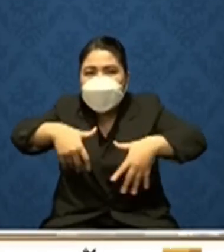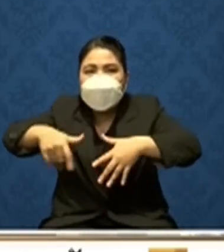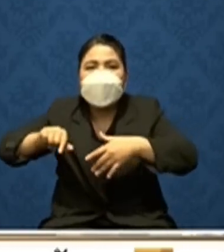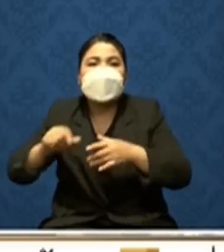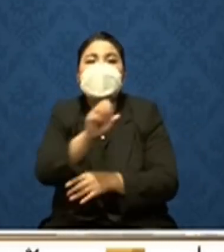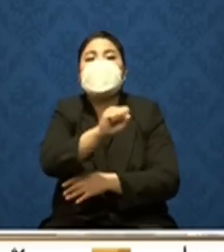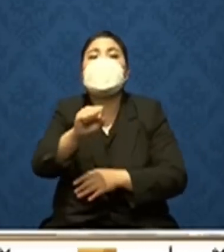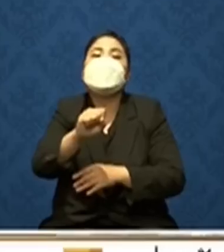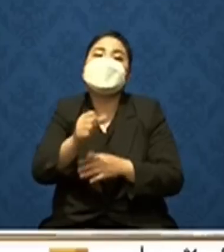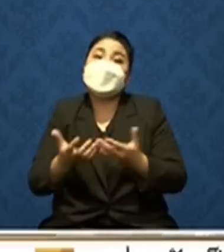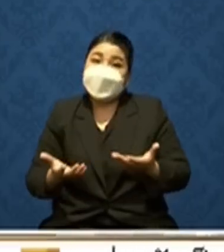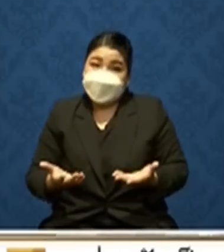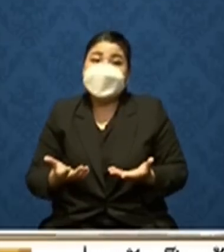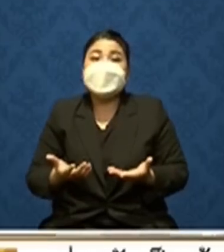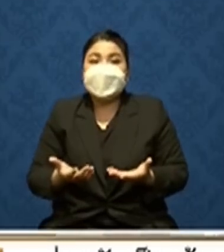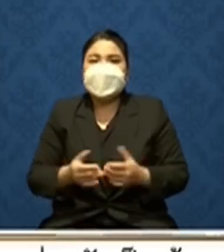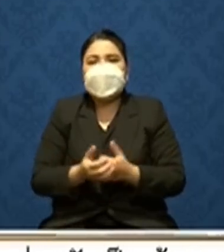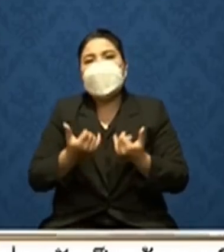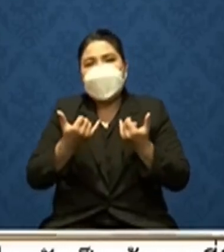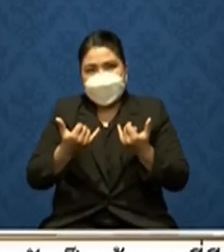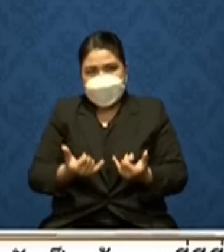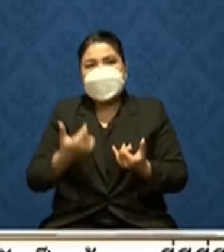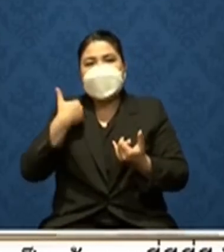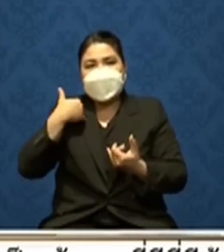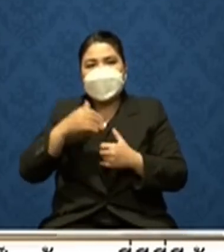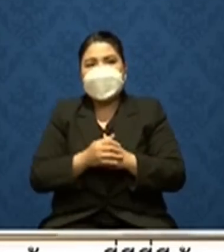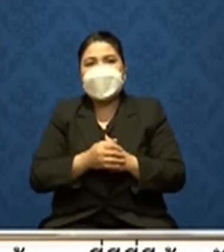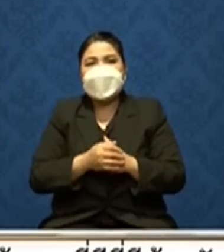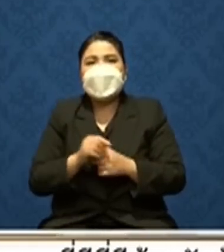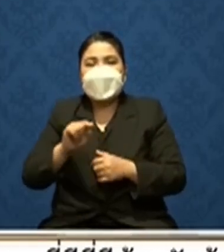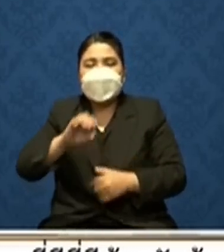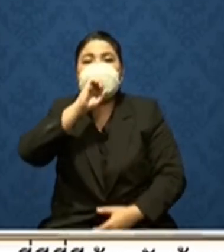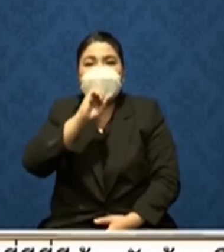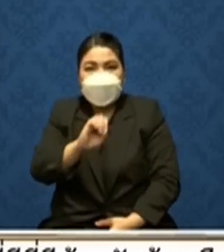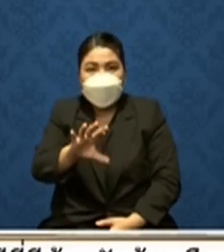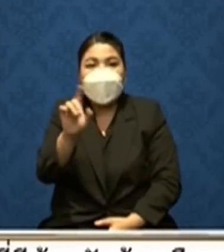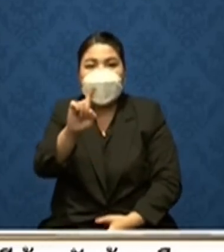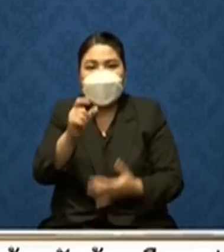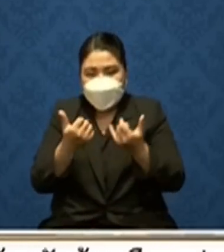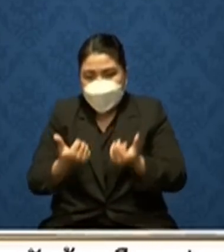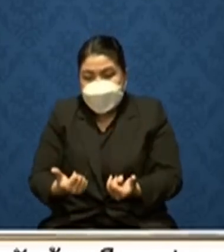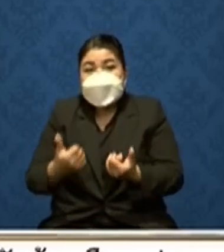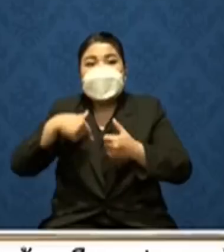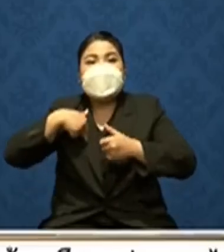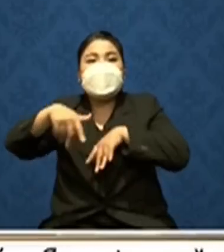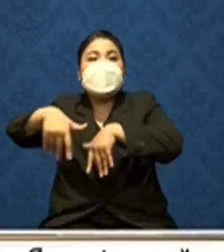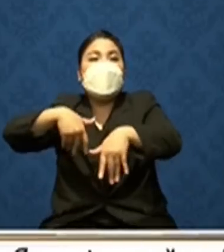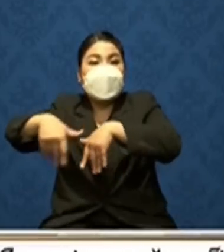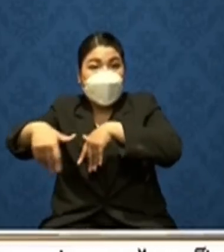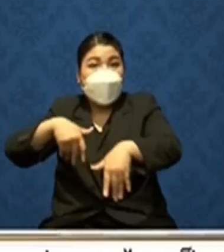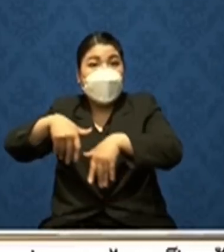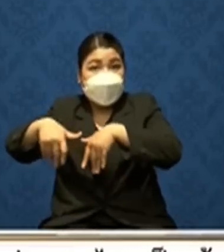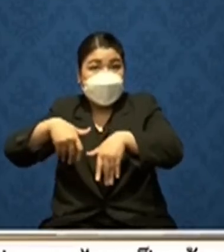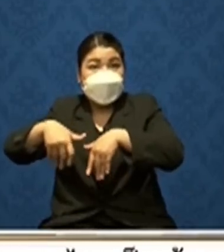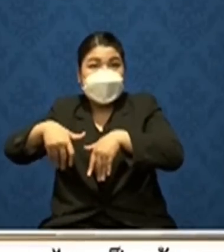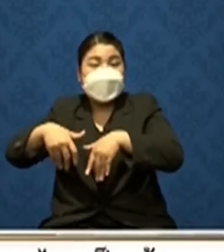ว่าสิ่งเหล่านี้แหละครับจะเป็นเครื่องโบชิบอกไปยังพี่น้องประชาชนว่าถึงเวลาแล้วก่อนที่เรา